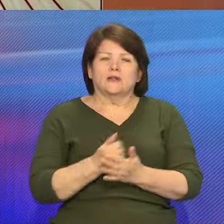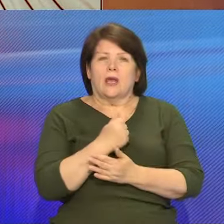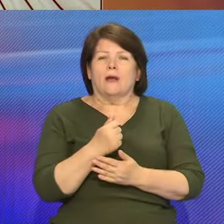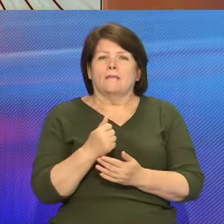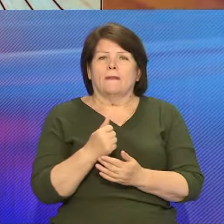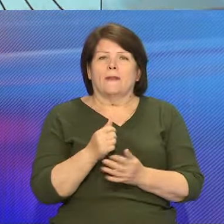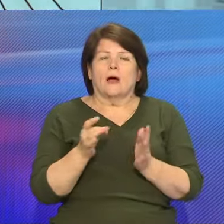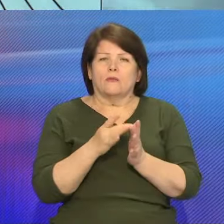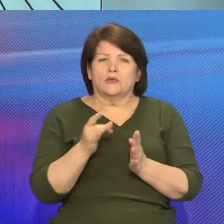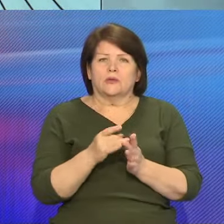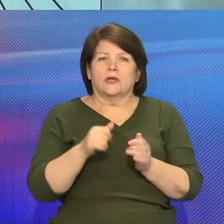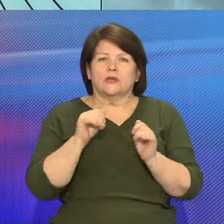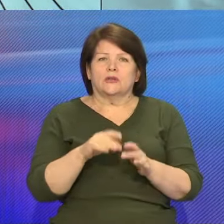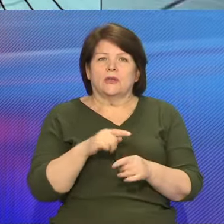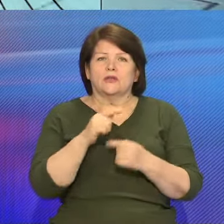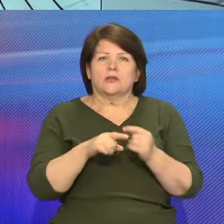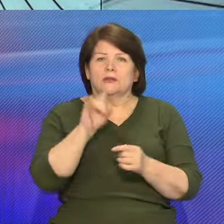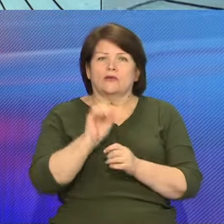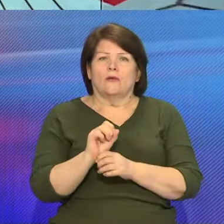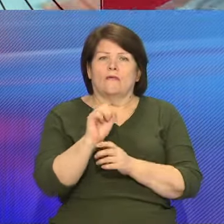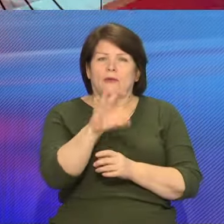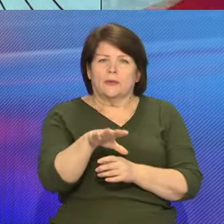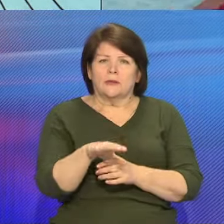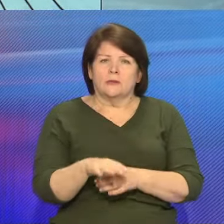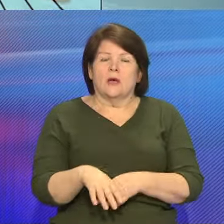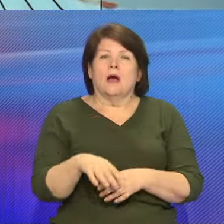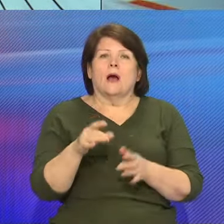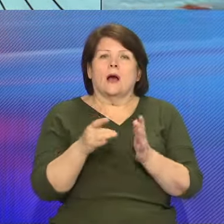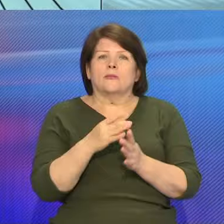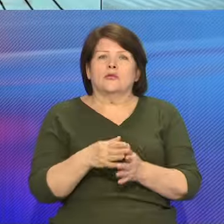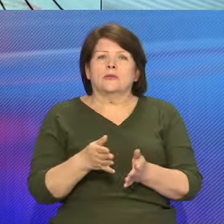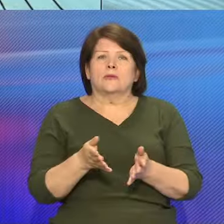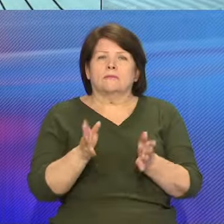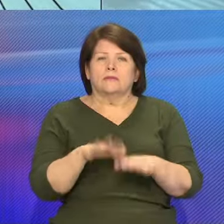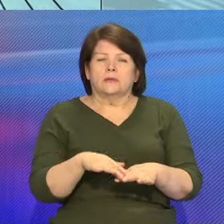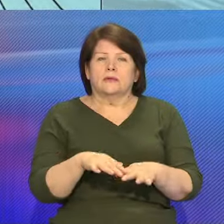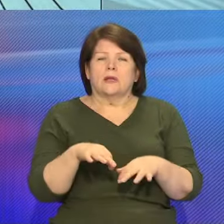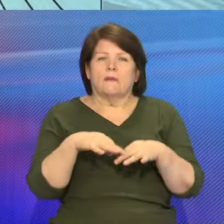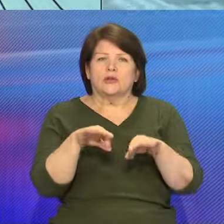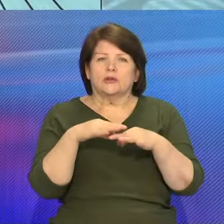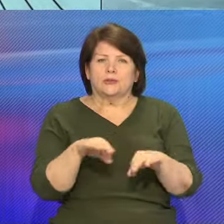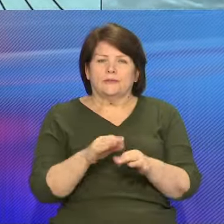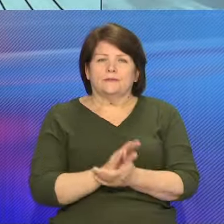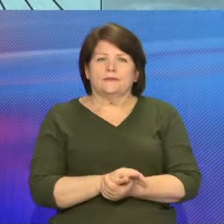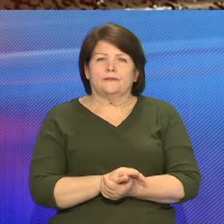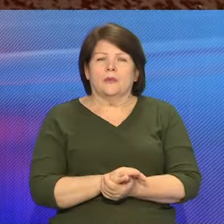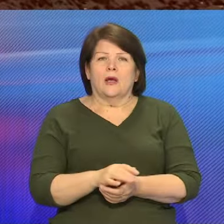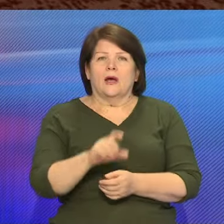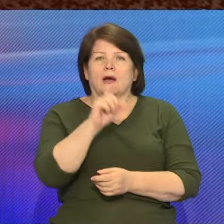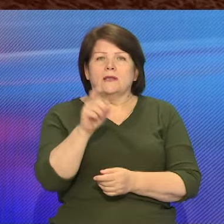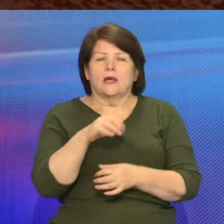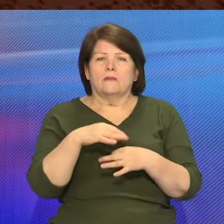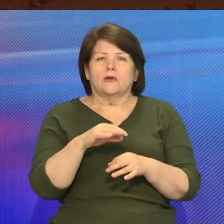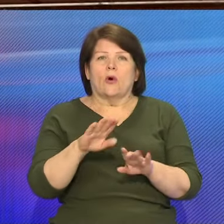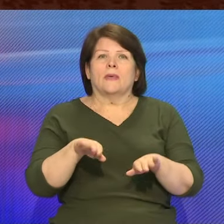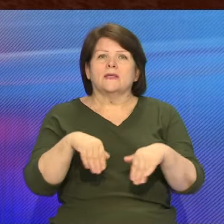які вырашыла выкінуць праз акно. Плот прызямліўся акурат на дах прыпаркаванага «Фольксваген». Гаспадар машыны